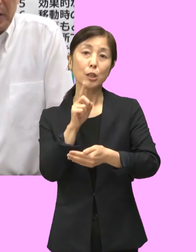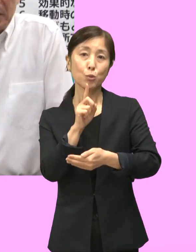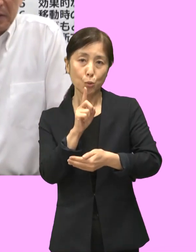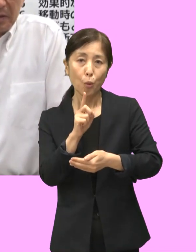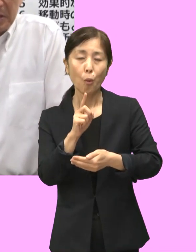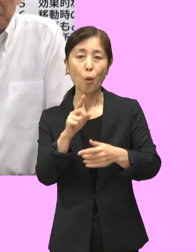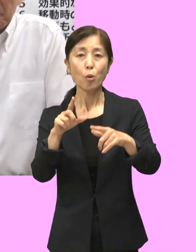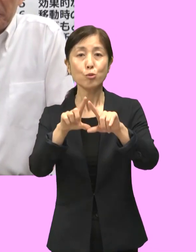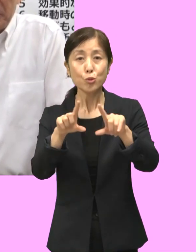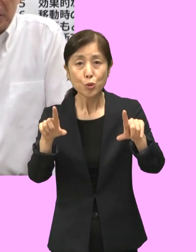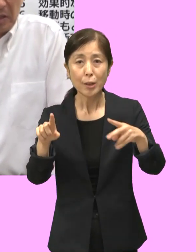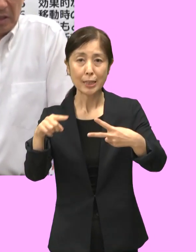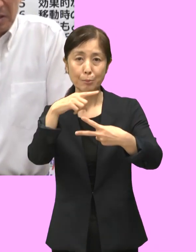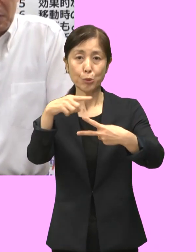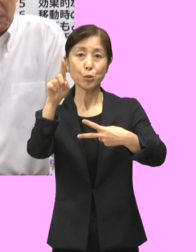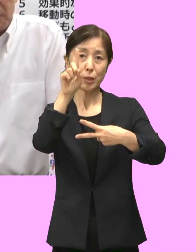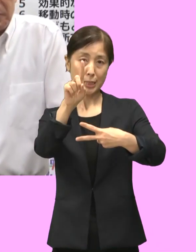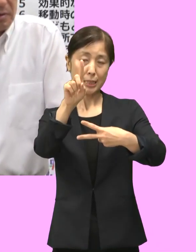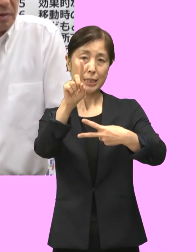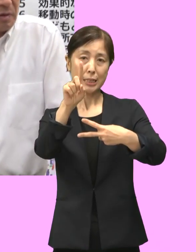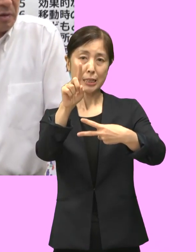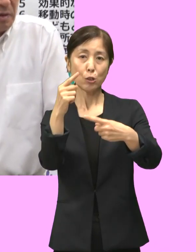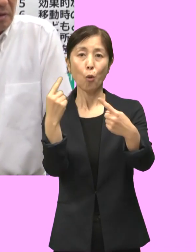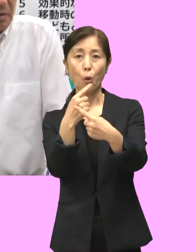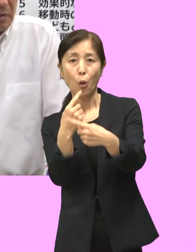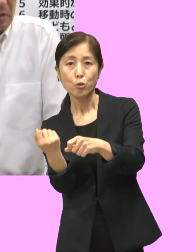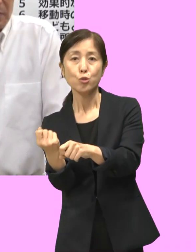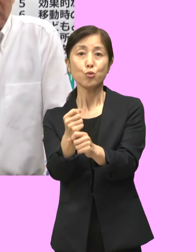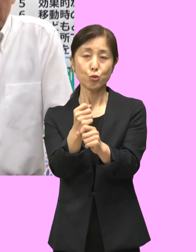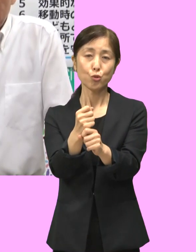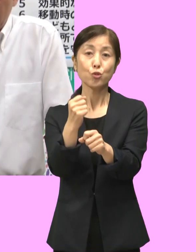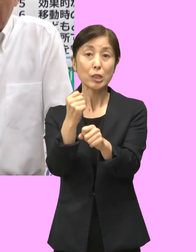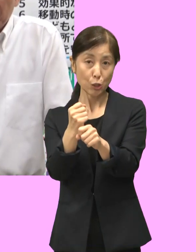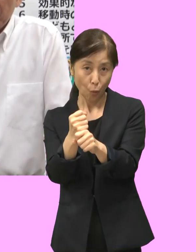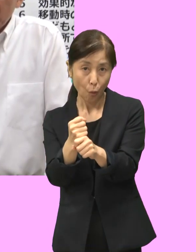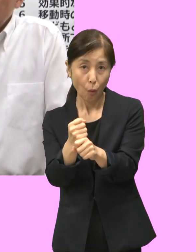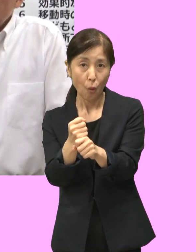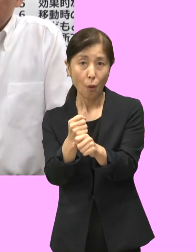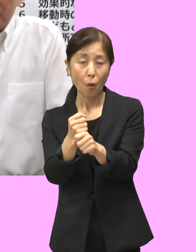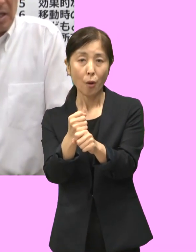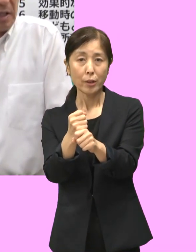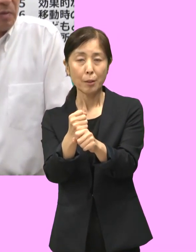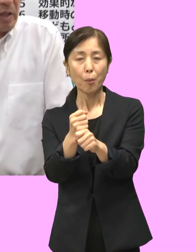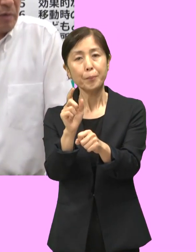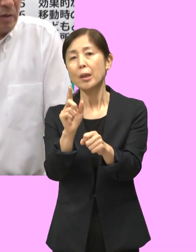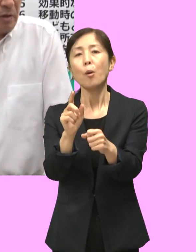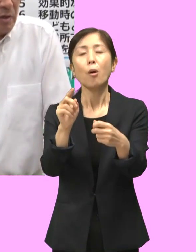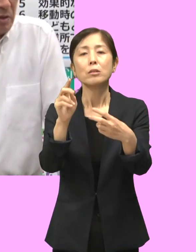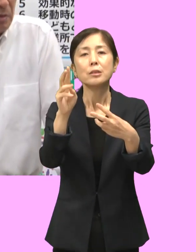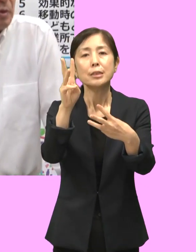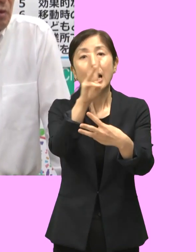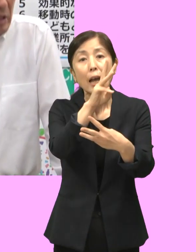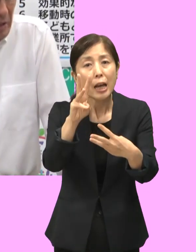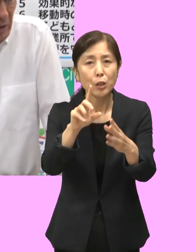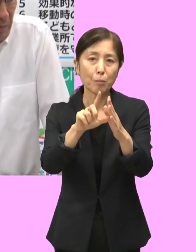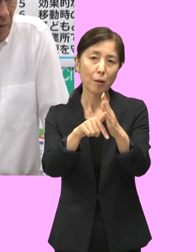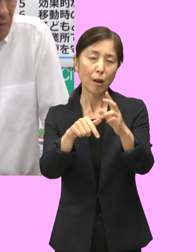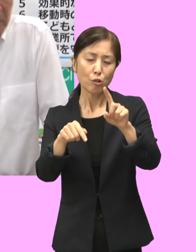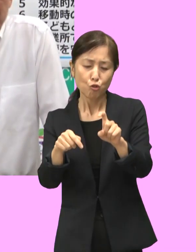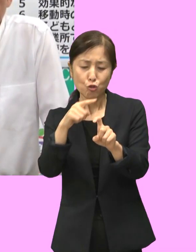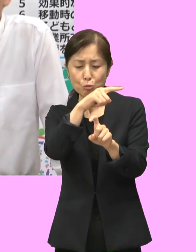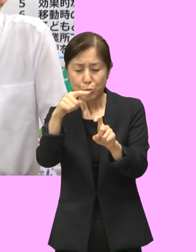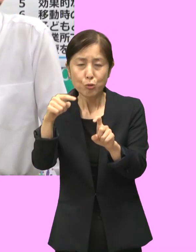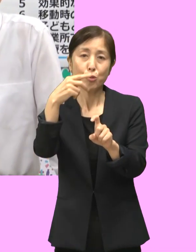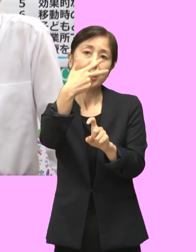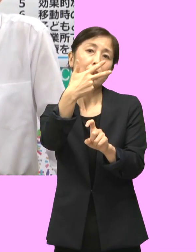通常は2分の1の修復事業に対して災害の場合は10分の7に補